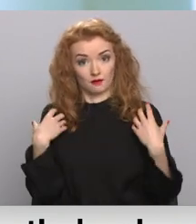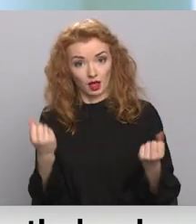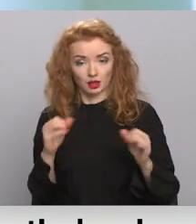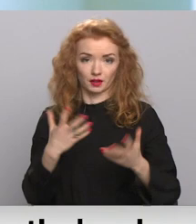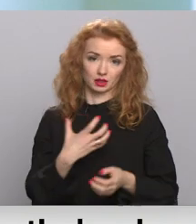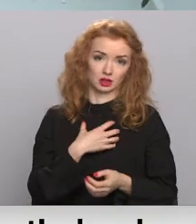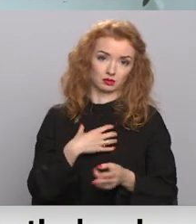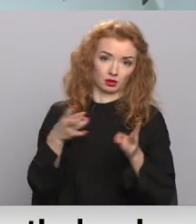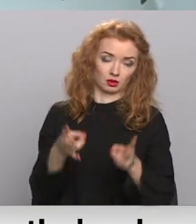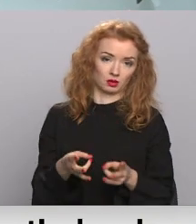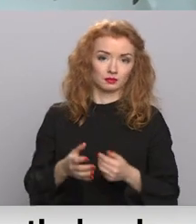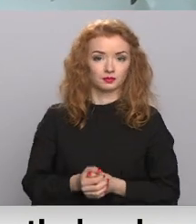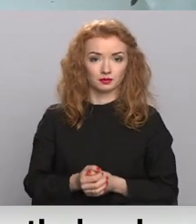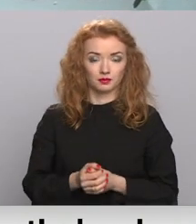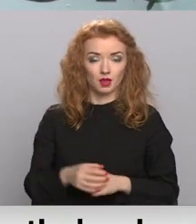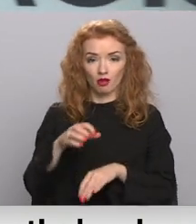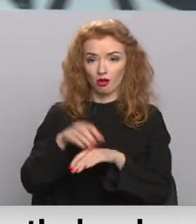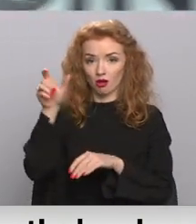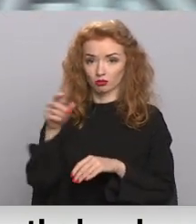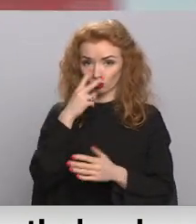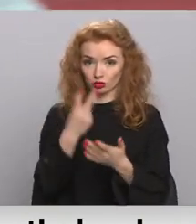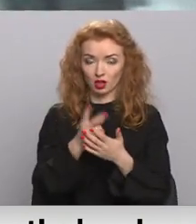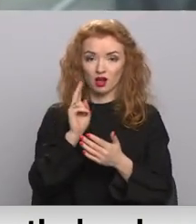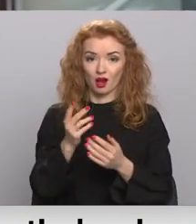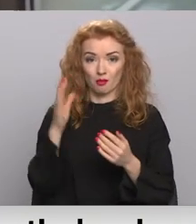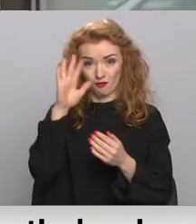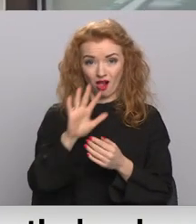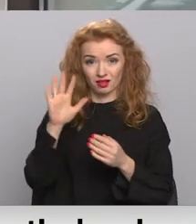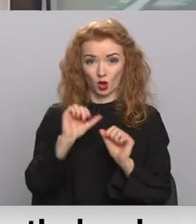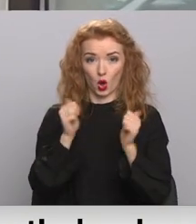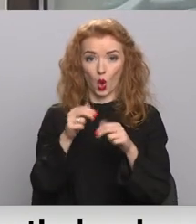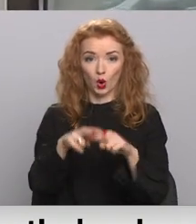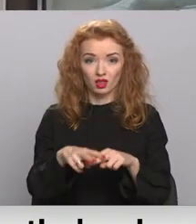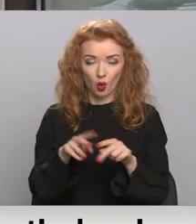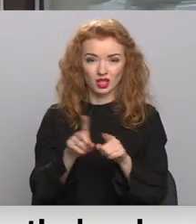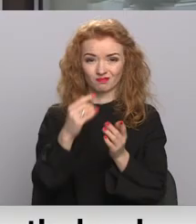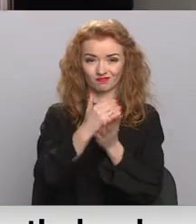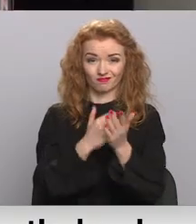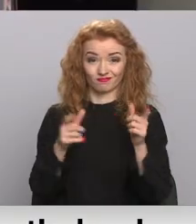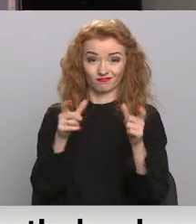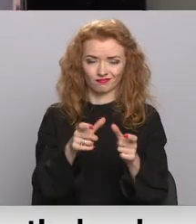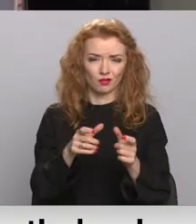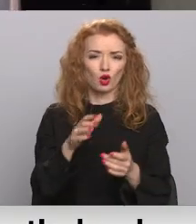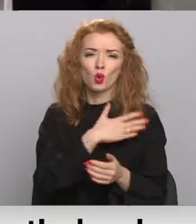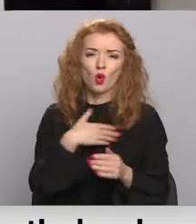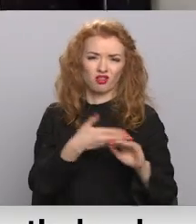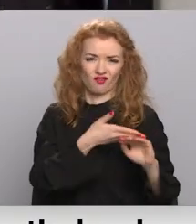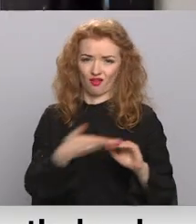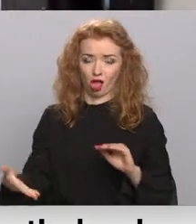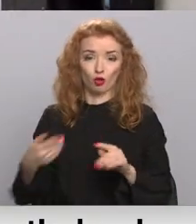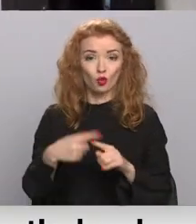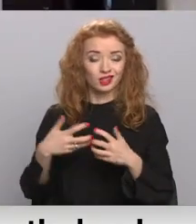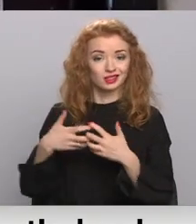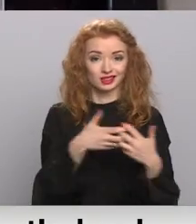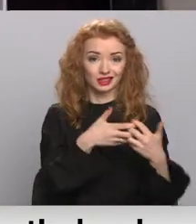gandrīz neiespēja. Striks uzskata, ka valdības ieviestais lockdowns un tam sakojošie ierobežojumi ir nākuši krietni par vēlu, un vienīgais līdzeklis cīņā